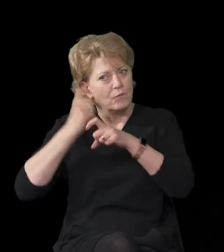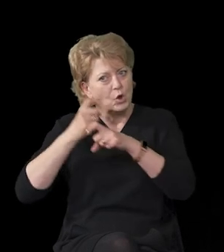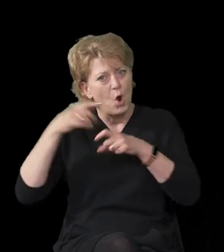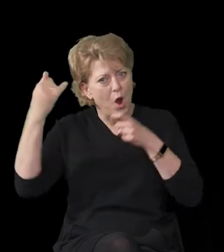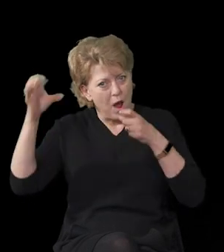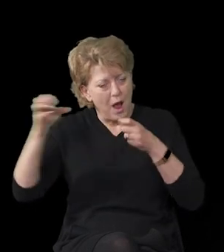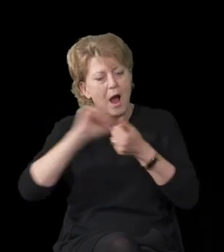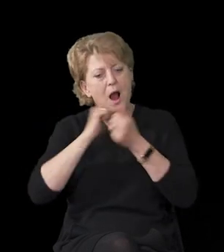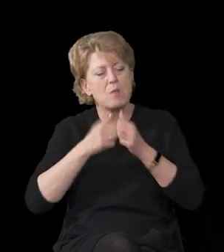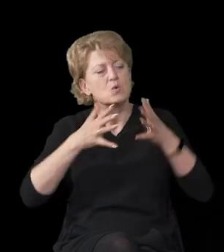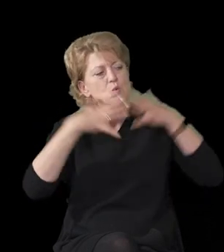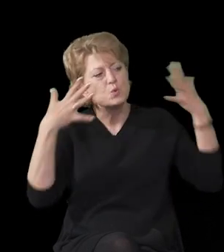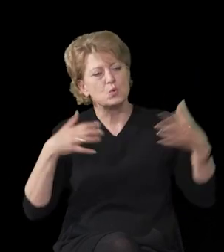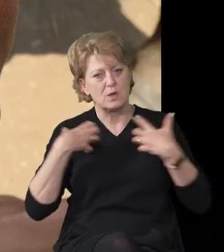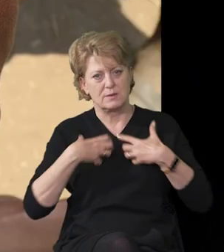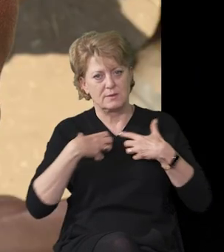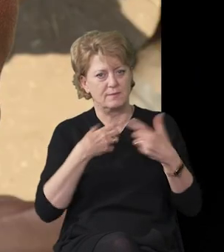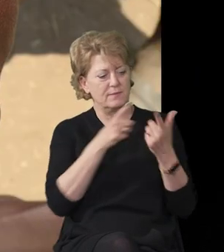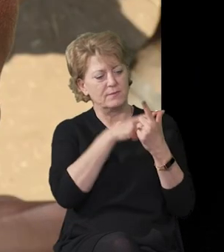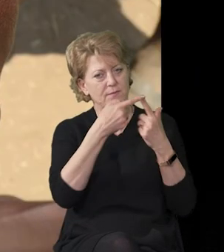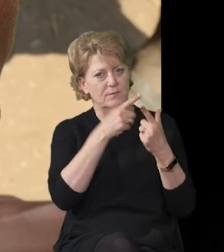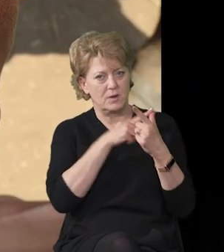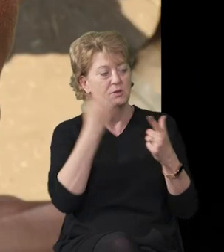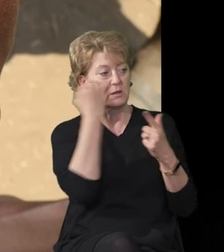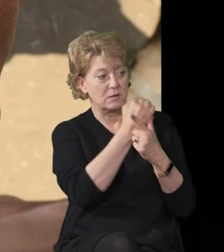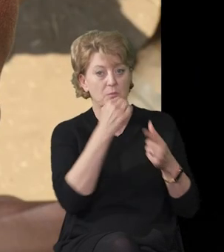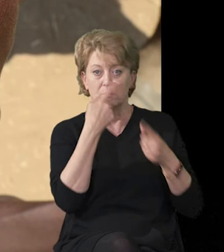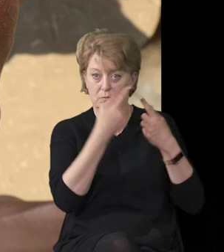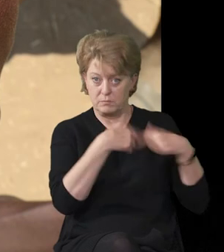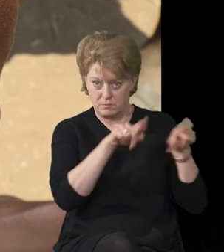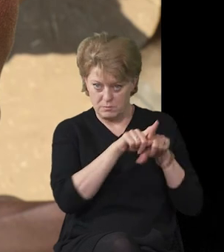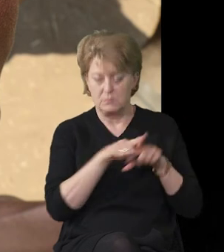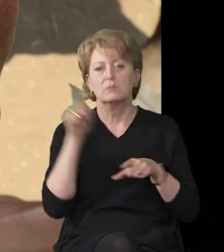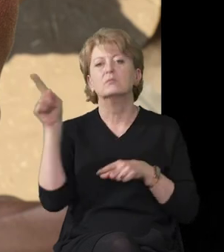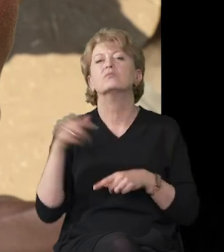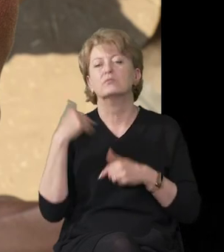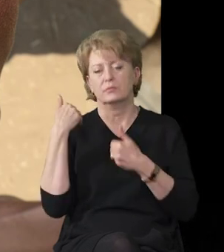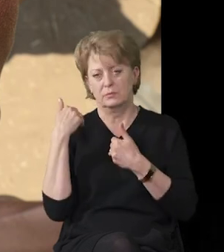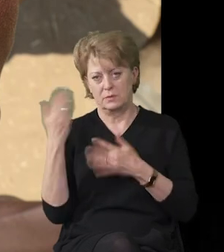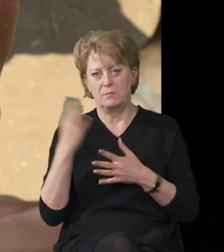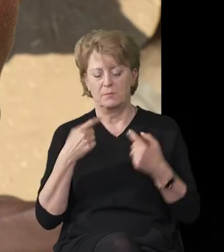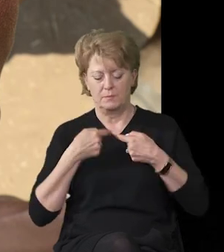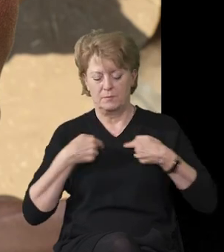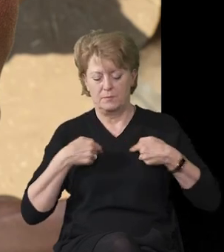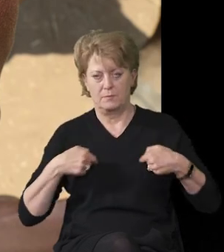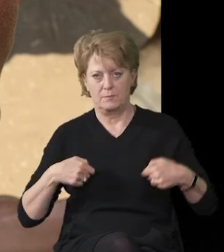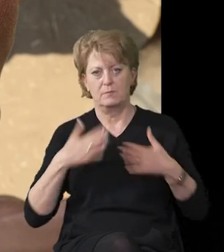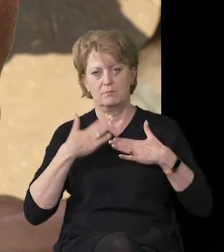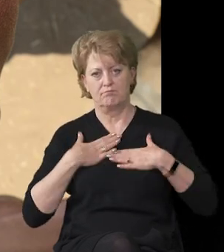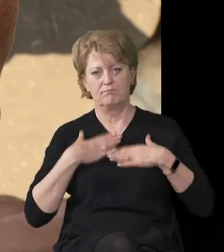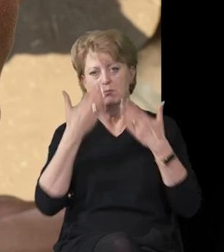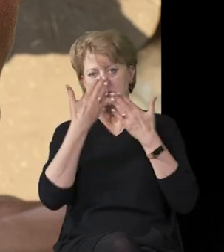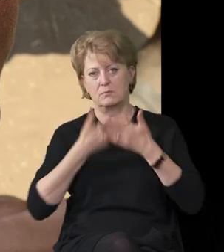dosyć często niestety jeszcze takich zabójstw między plemionami dochodzi. Tak wygląda ta fryzura